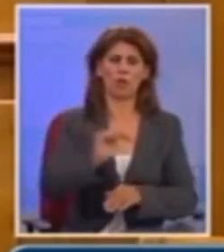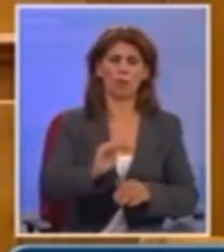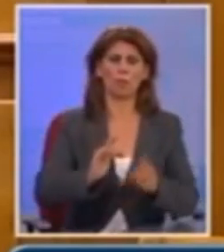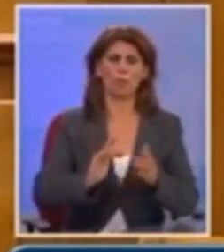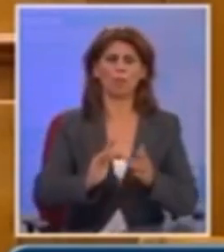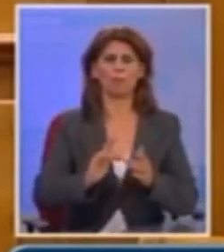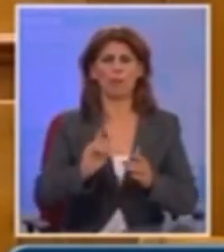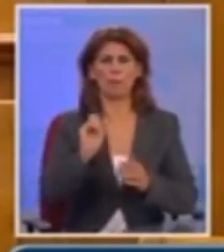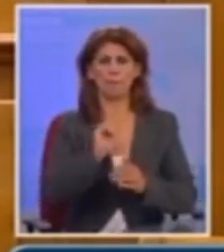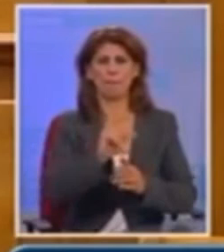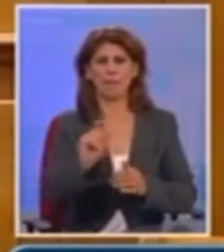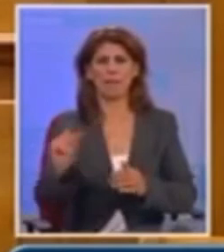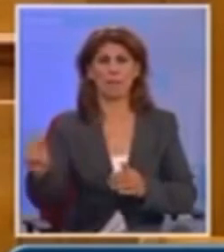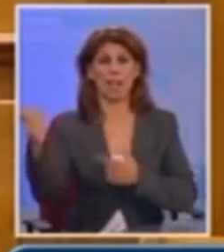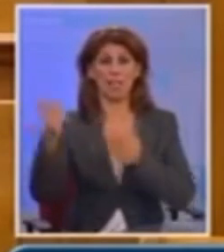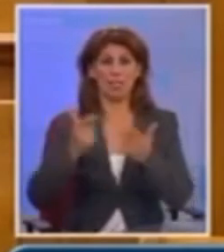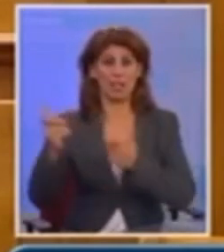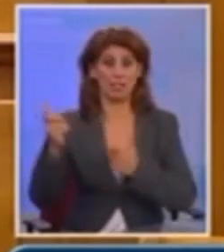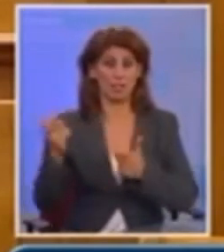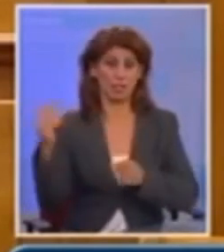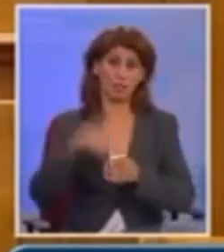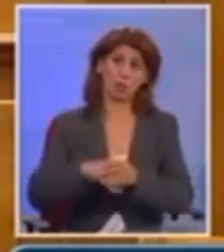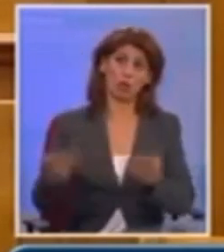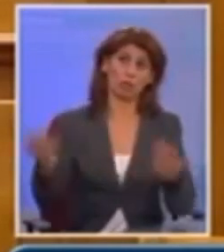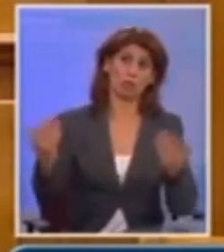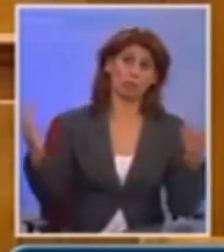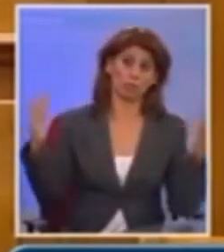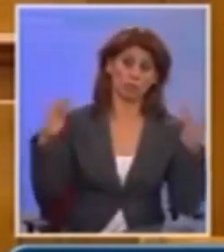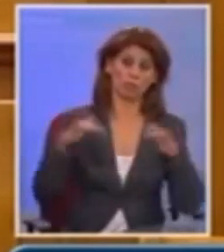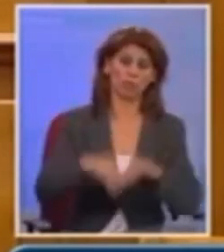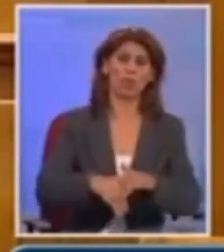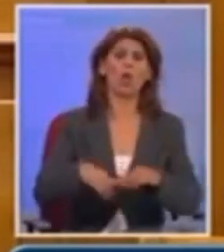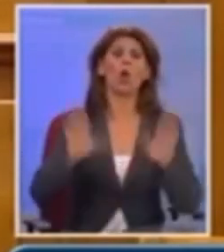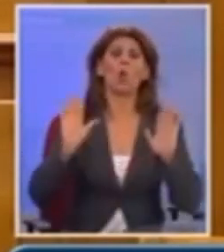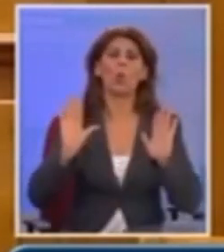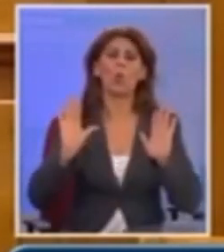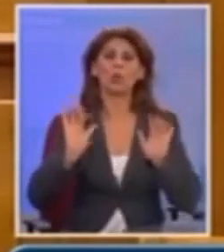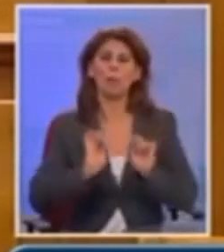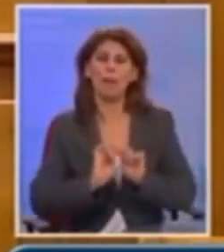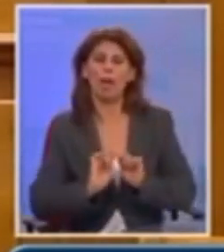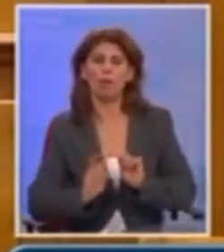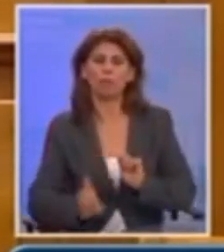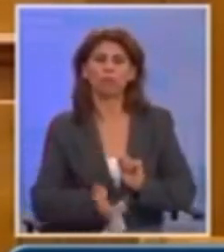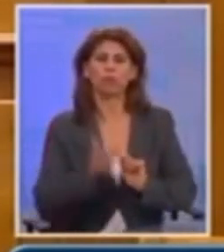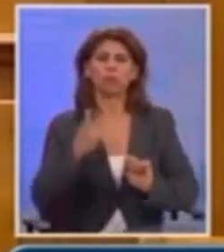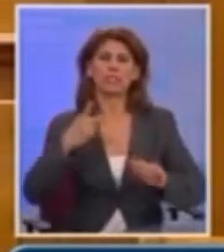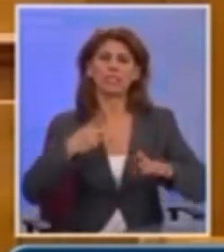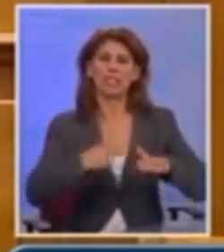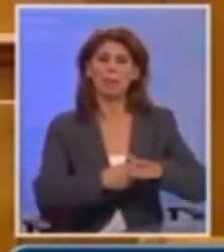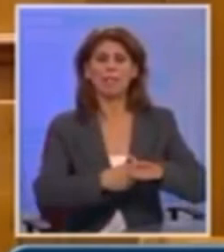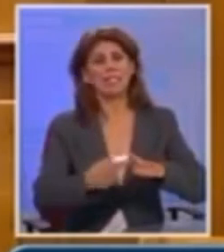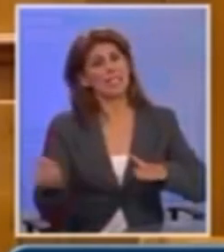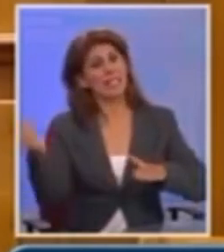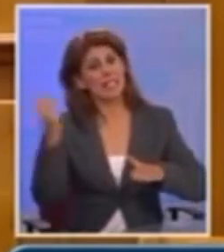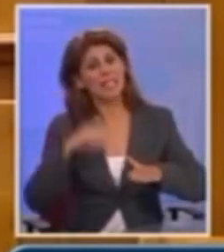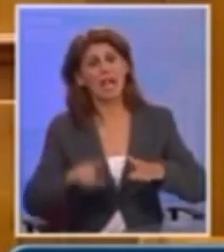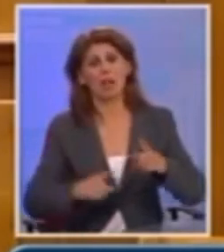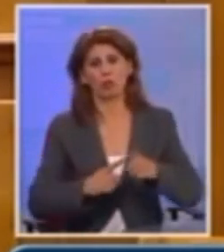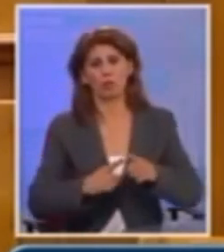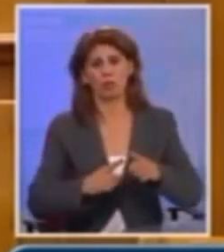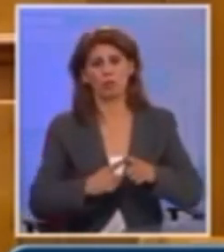οι δανειστές σε συμμετοχή, ούτε με υπονόμευση τραπεζική ή άλλου